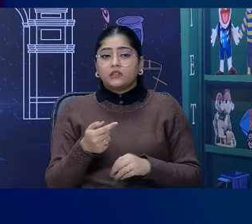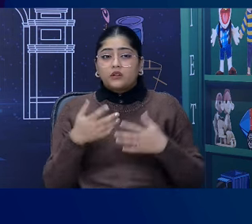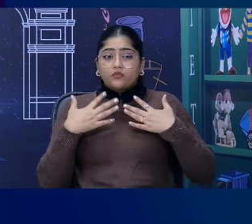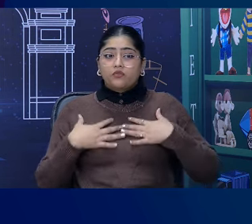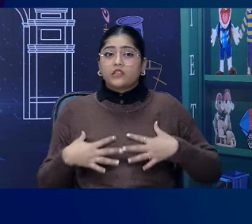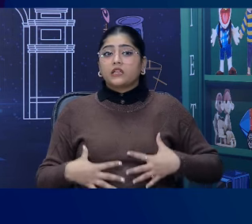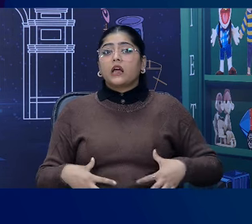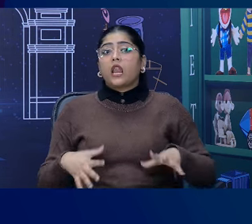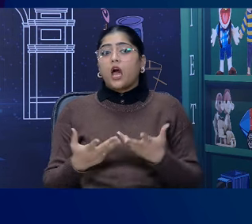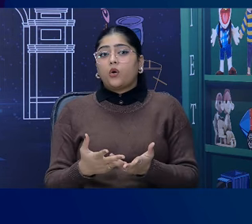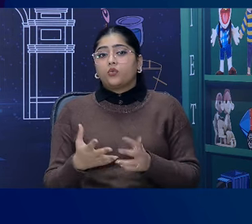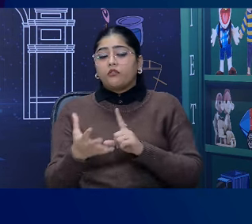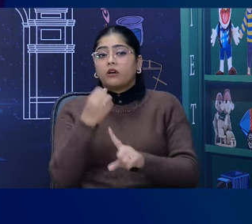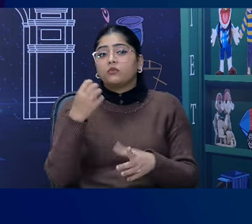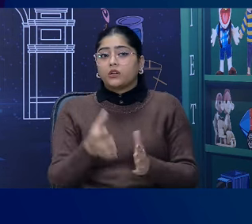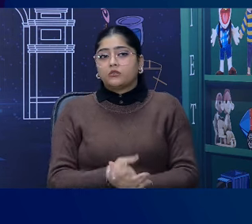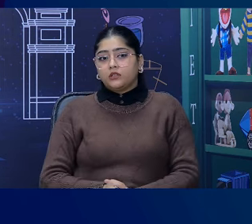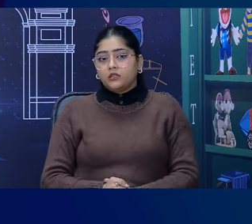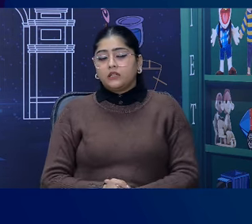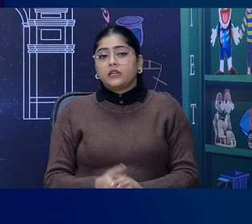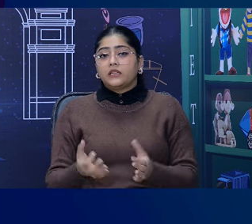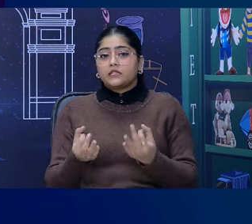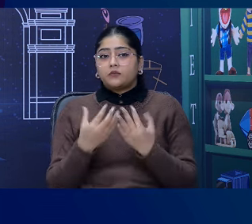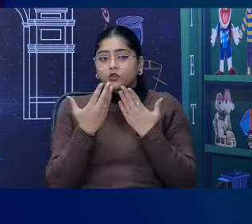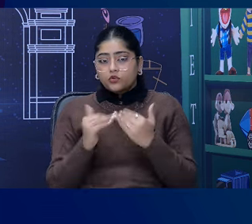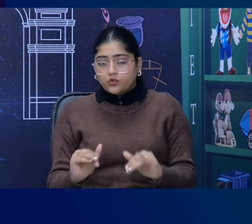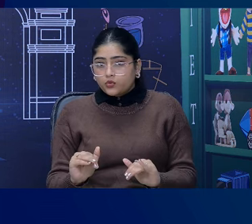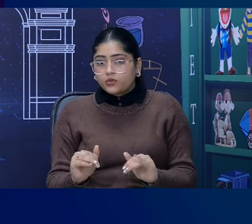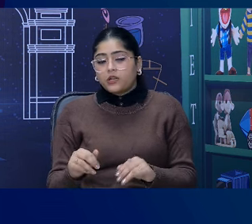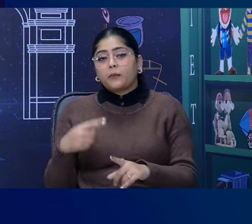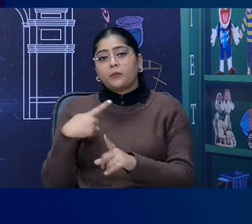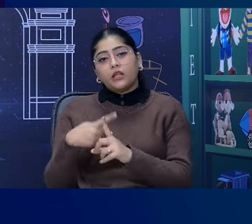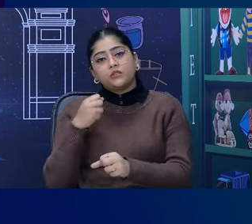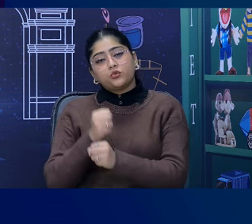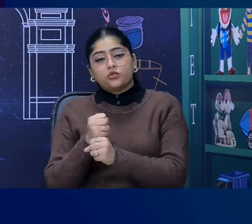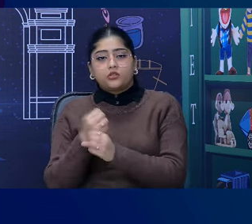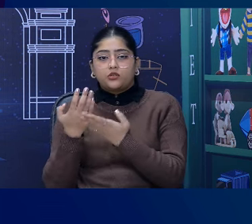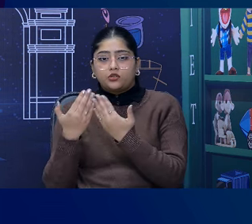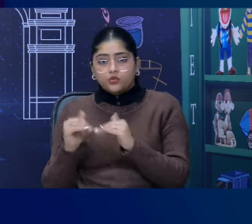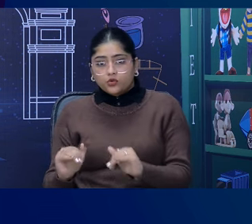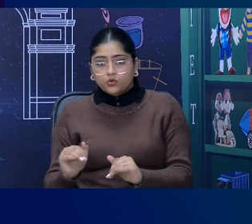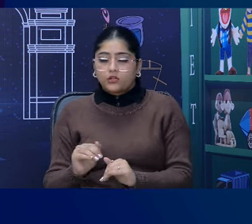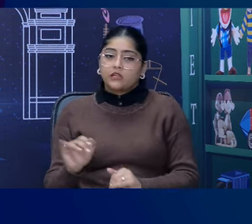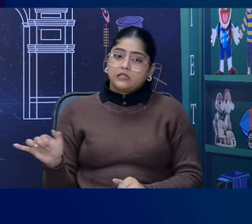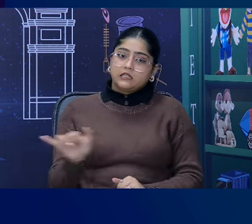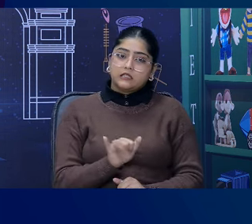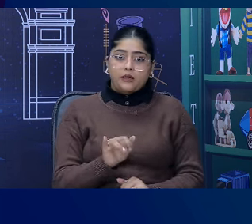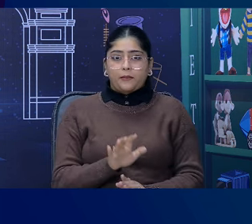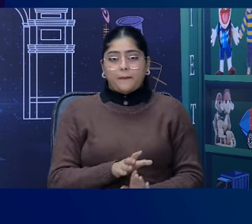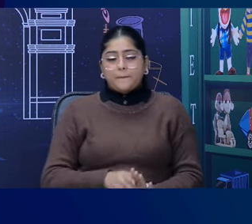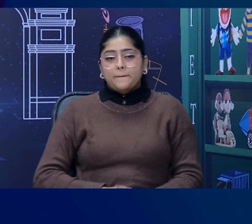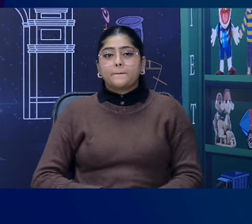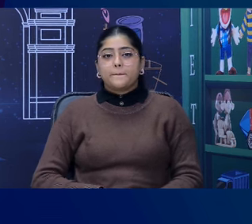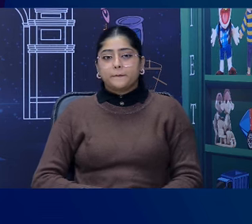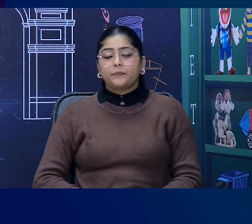अब ये आपने जैसे पूछा ये स्पेशल बॉडी बच्चे हैं उनके लिए भी है और जो नॉर्मल है एबल बॉडीड हैं